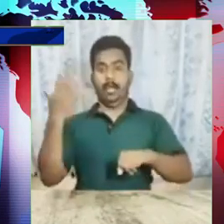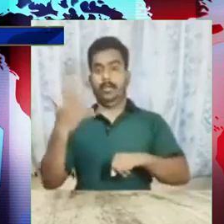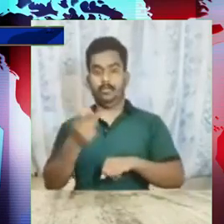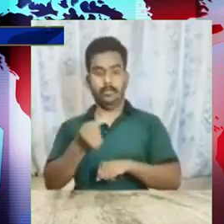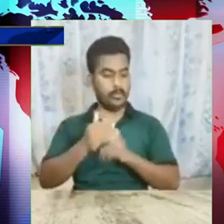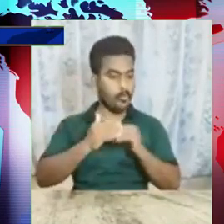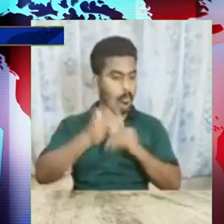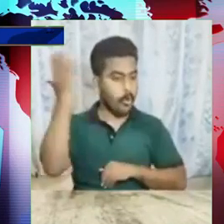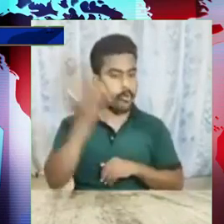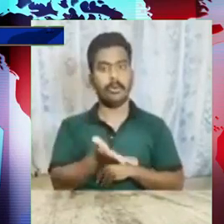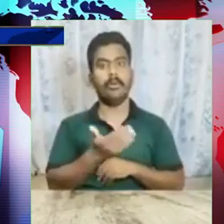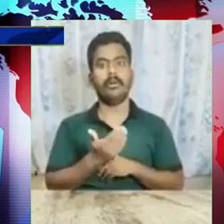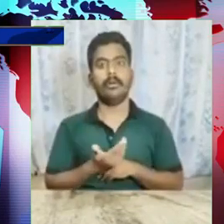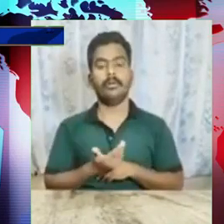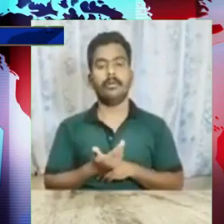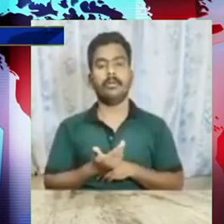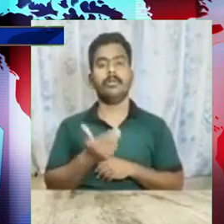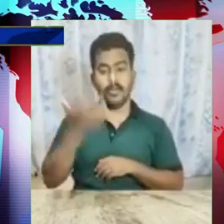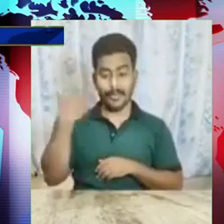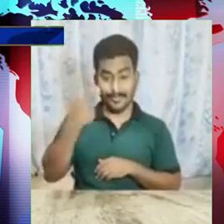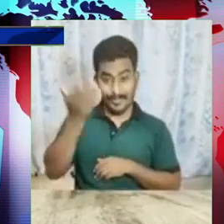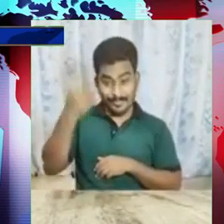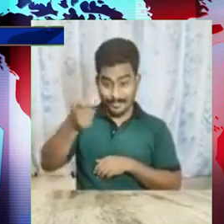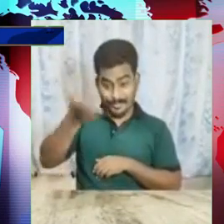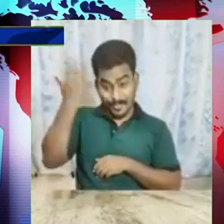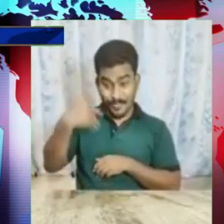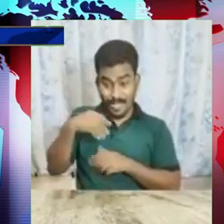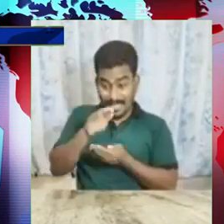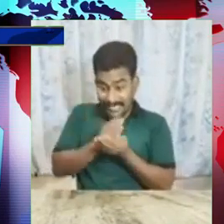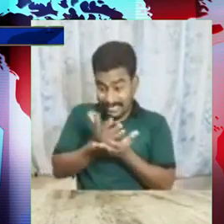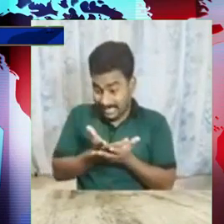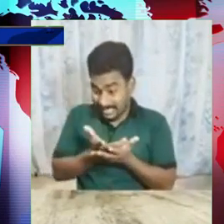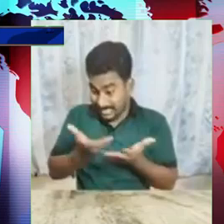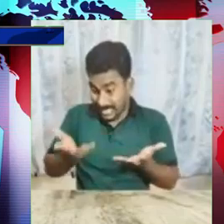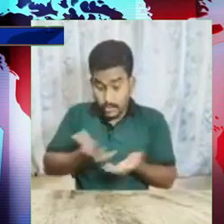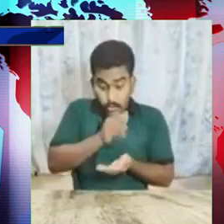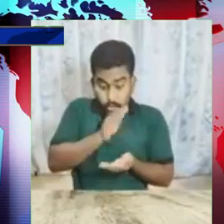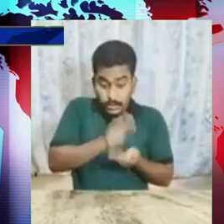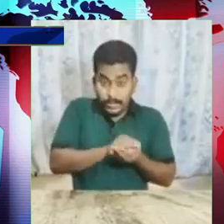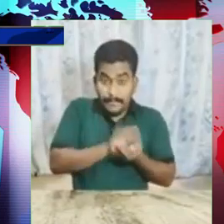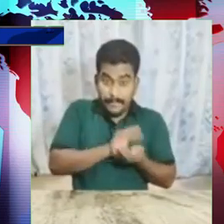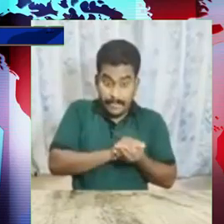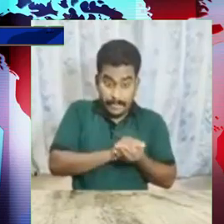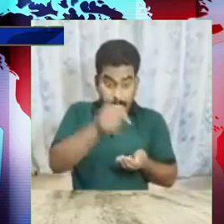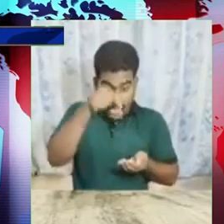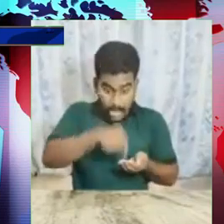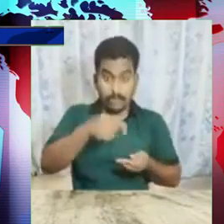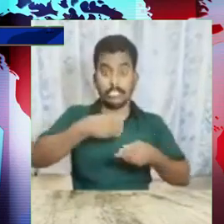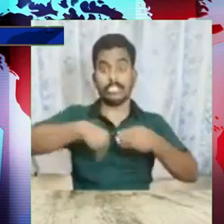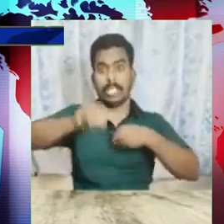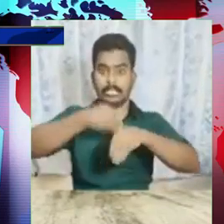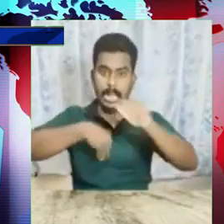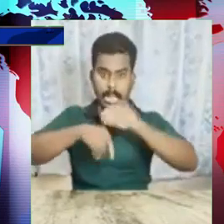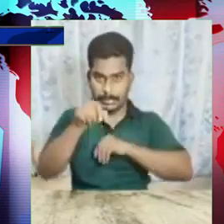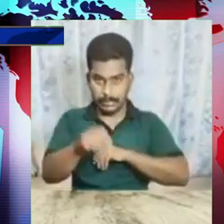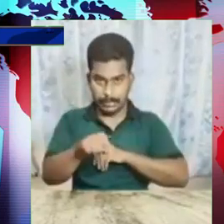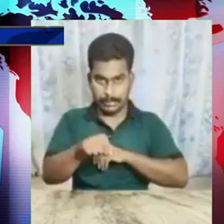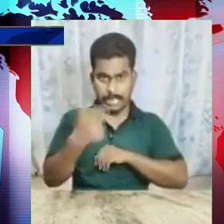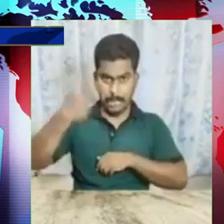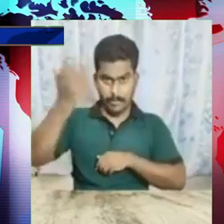ഹോട്ട്സ്പോട്ട് മേഖലകളിലേക്ക്, ഇപ്പോഴത്തെ കണ്ടെയ്ൻമെന്റ് സോൺ, ആ മേഖലകളിലേക്ക് പോലീസ് പാസ്